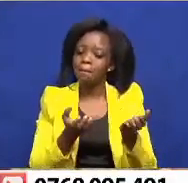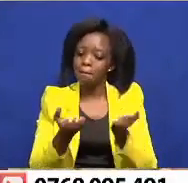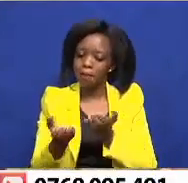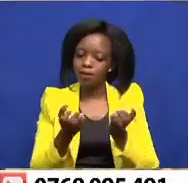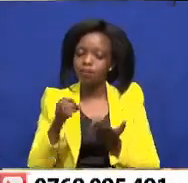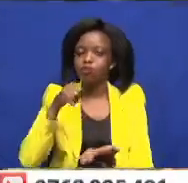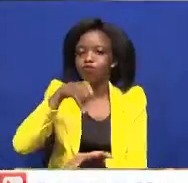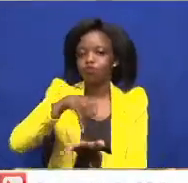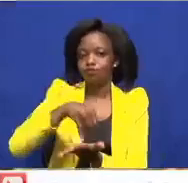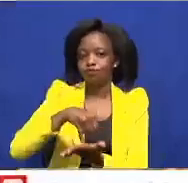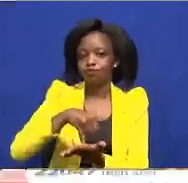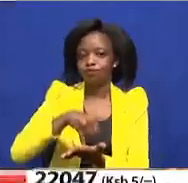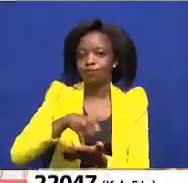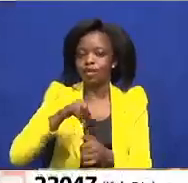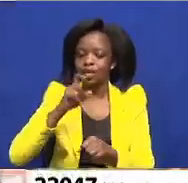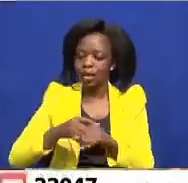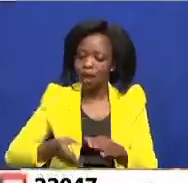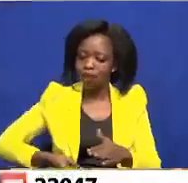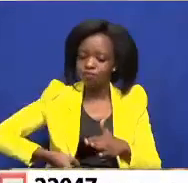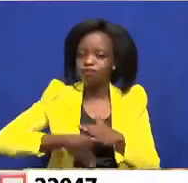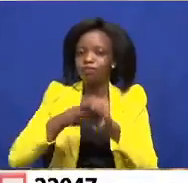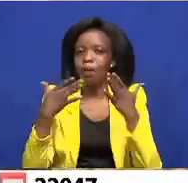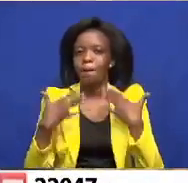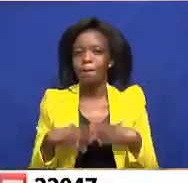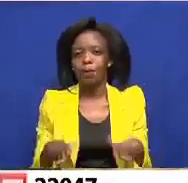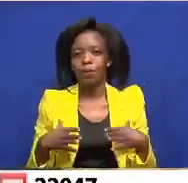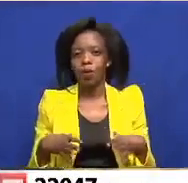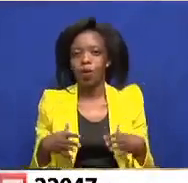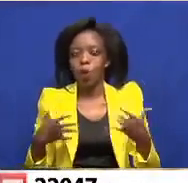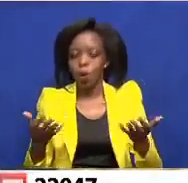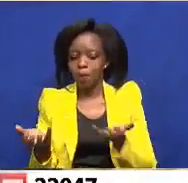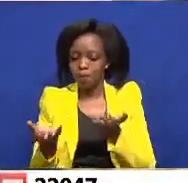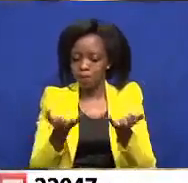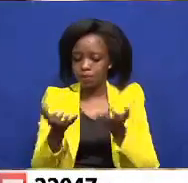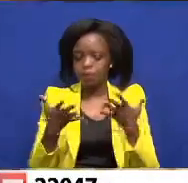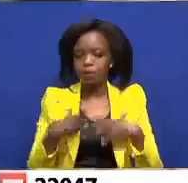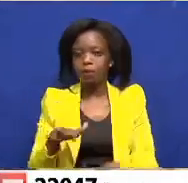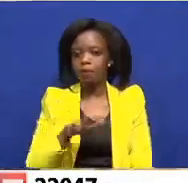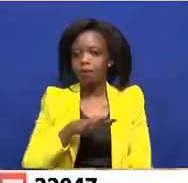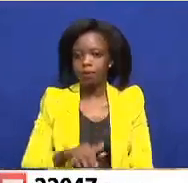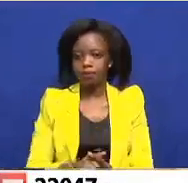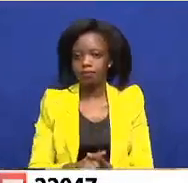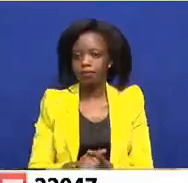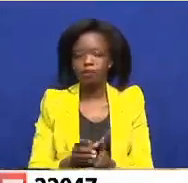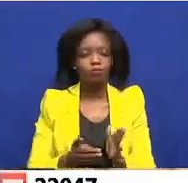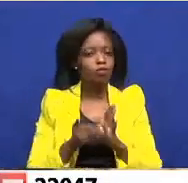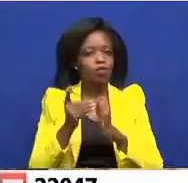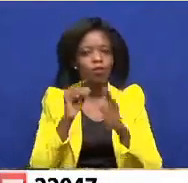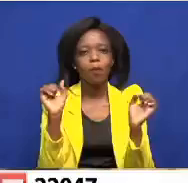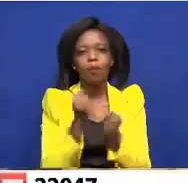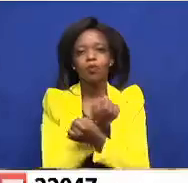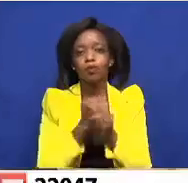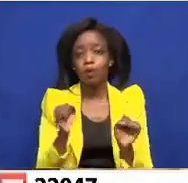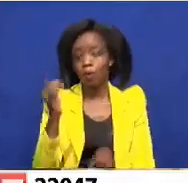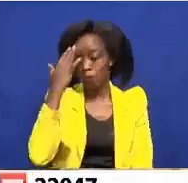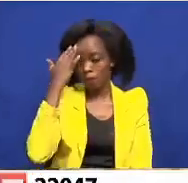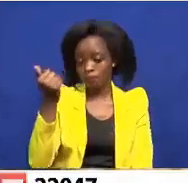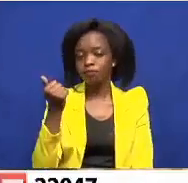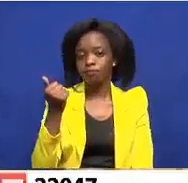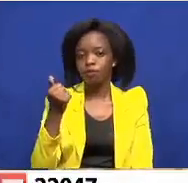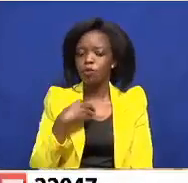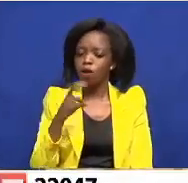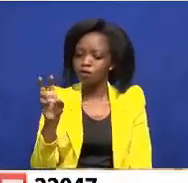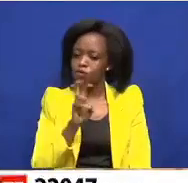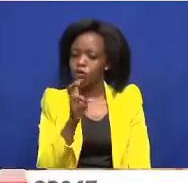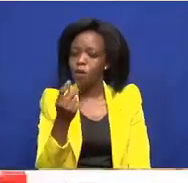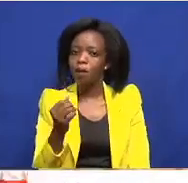included. So wakifukuza wafanyikazi ama wafanyi biashara pale haitakuwa developed juu ni ndio